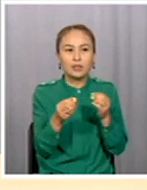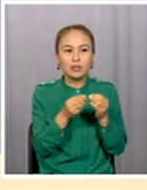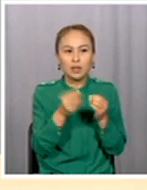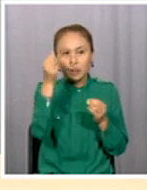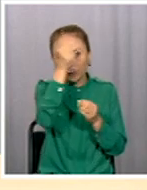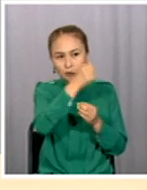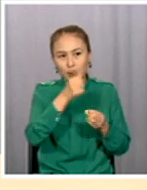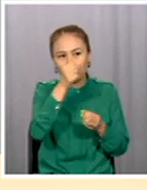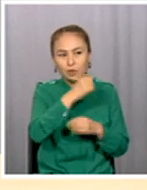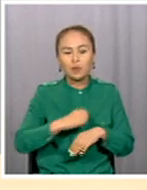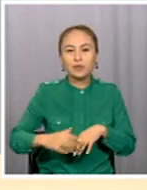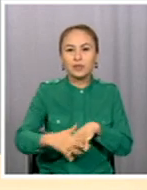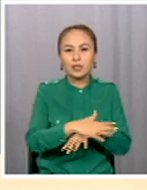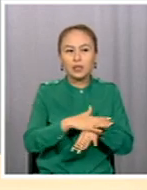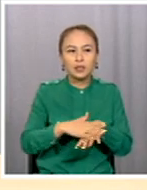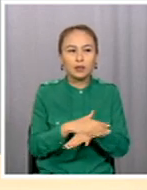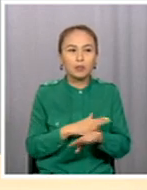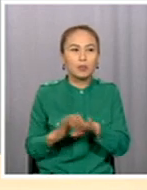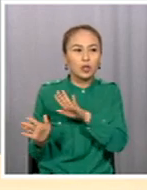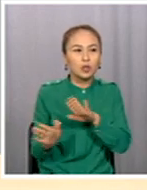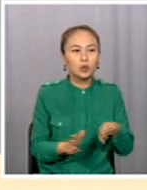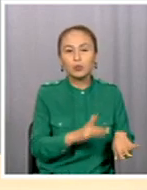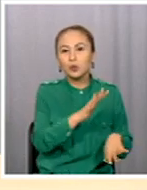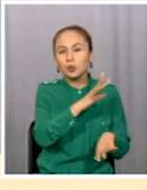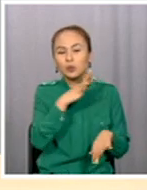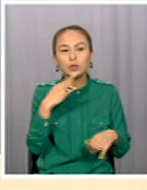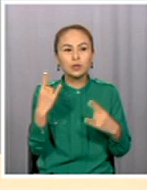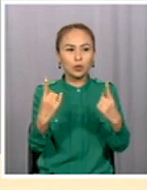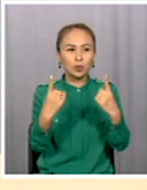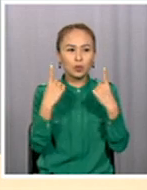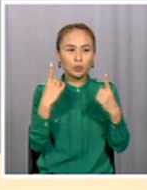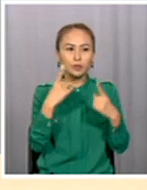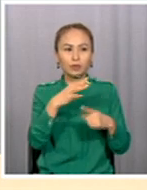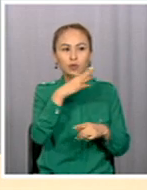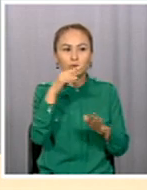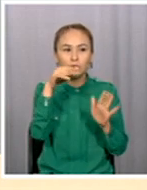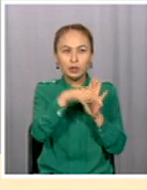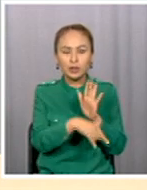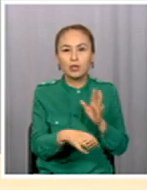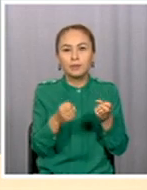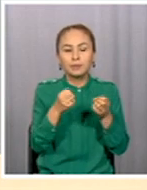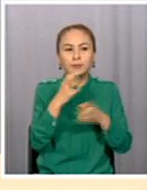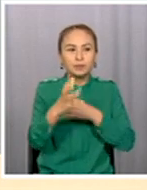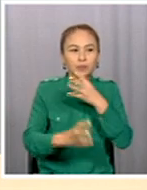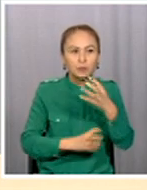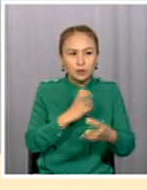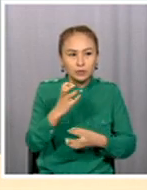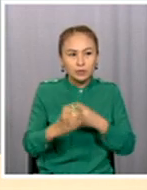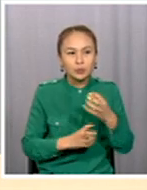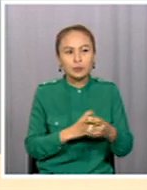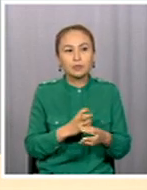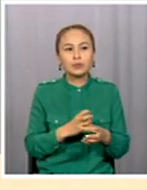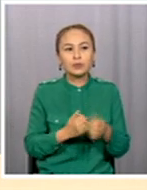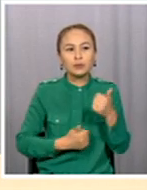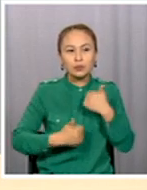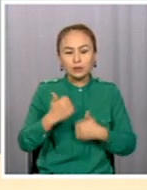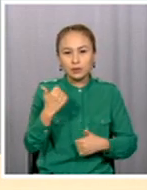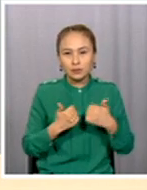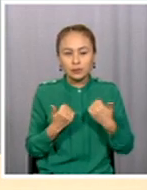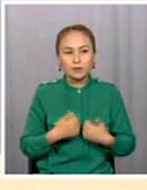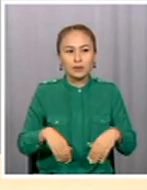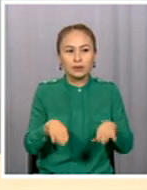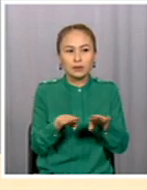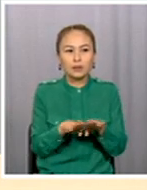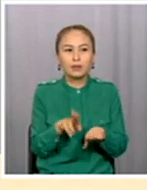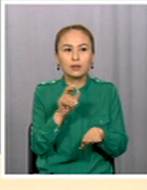С 2010 года в стране прошло множество крупных, в том числе и международных